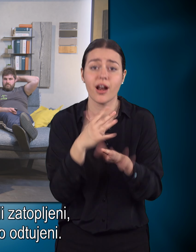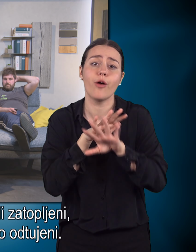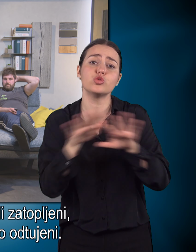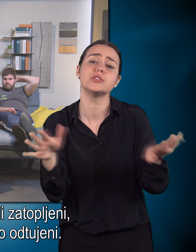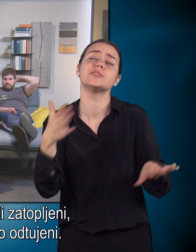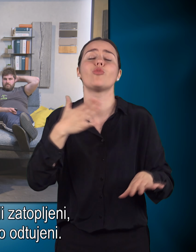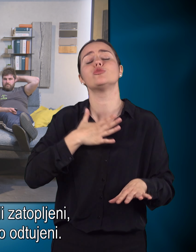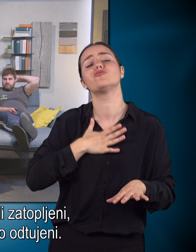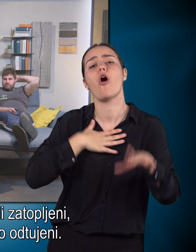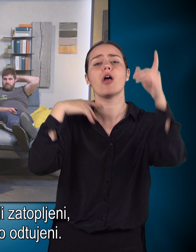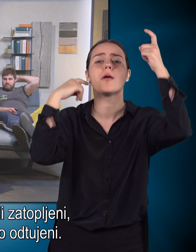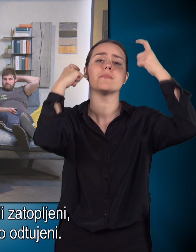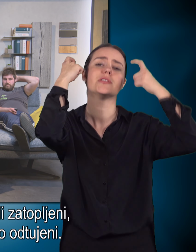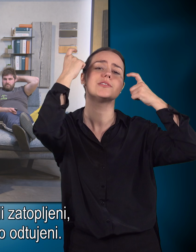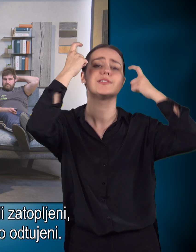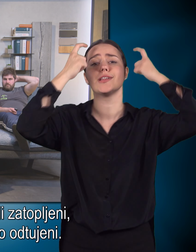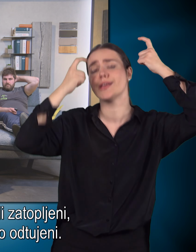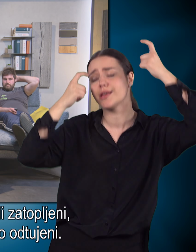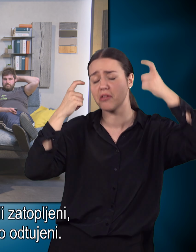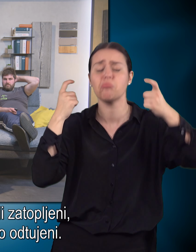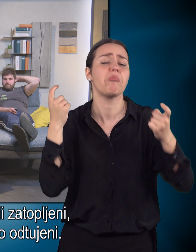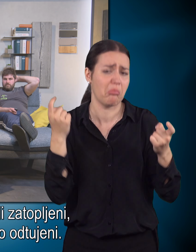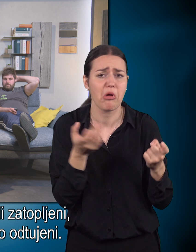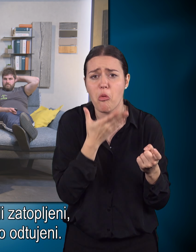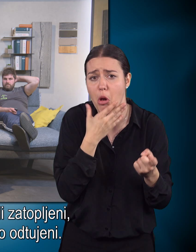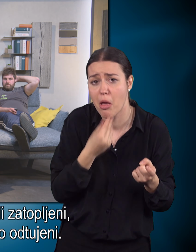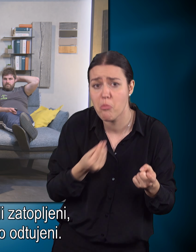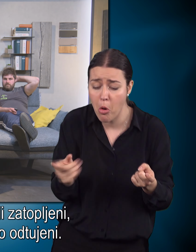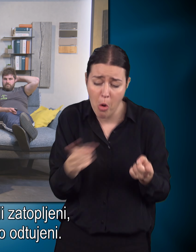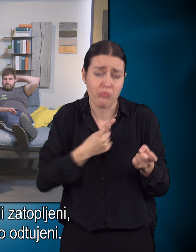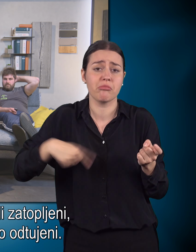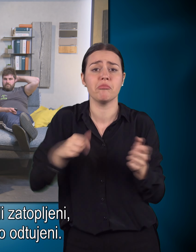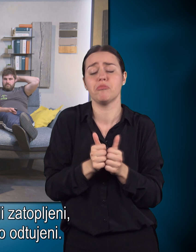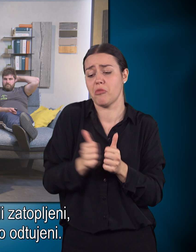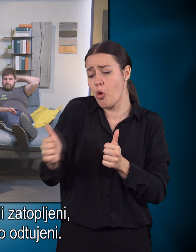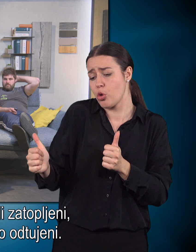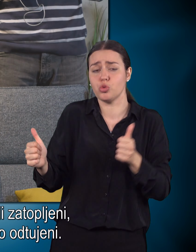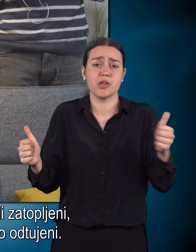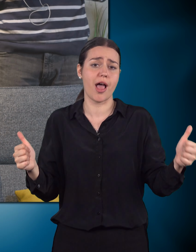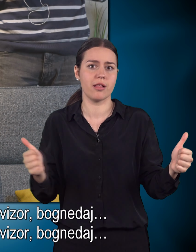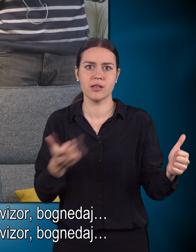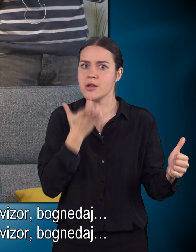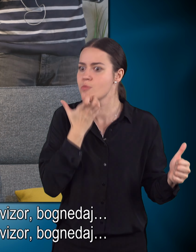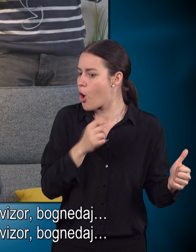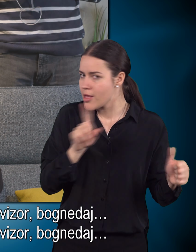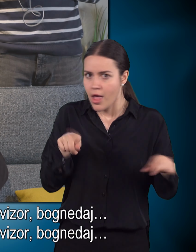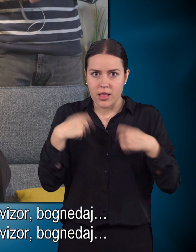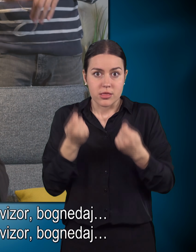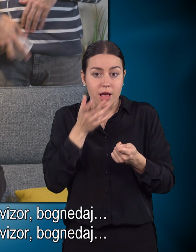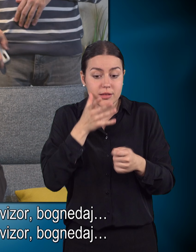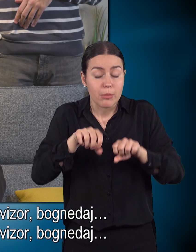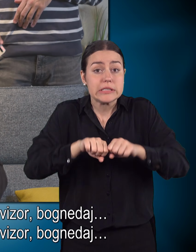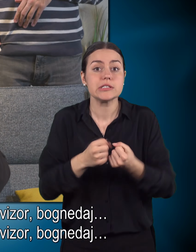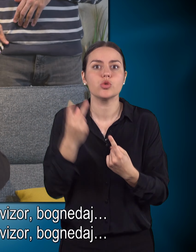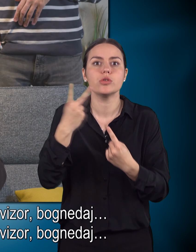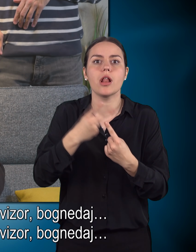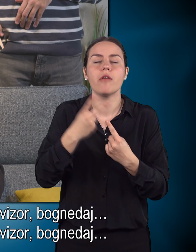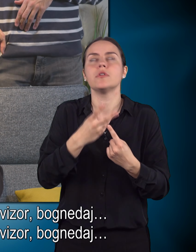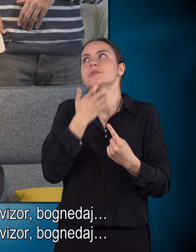Vsi smo v svoje misli zatopljeni, prav lepo smo odtojeni. Bog ne daj, da bi